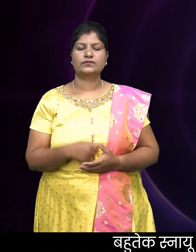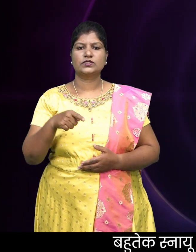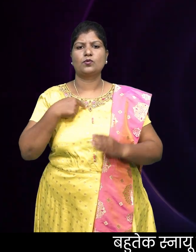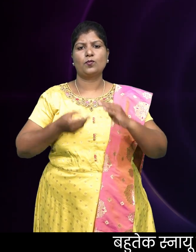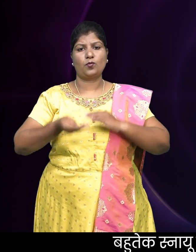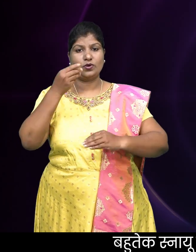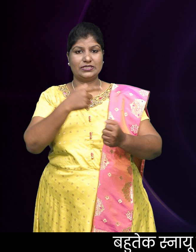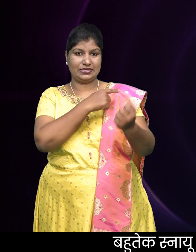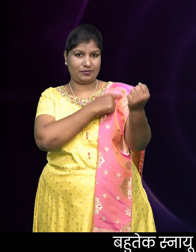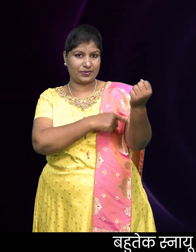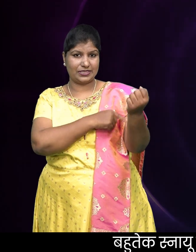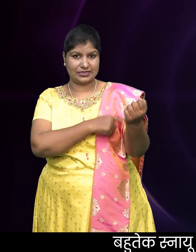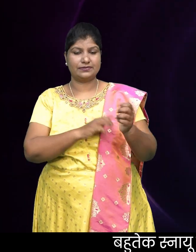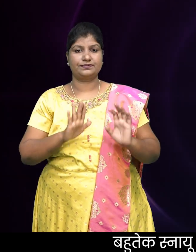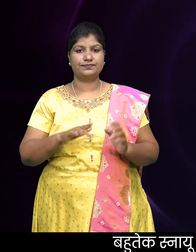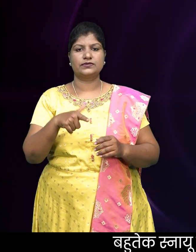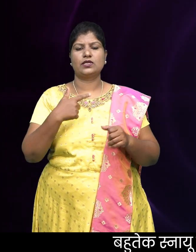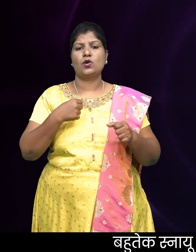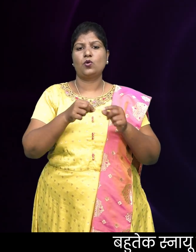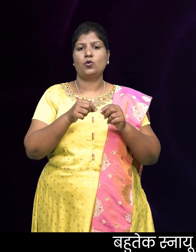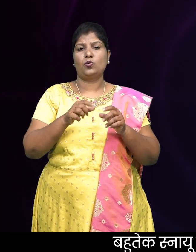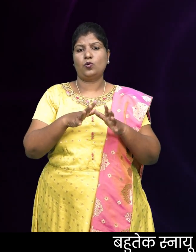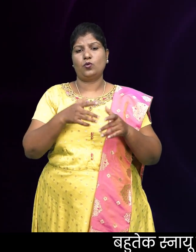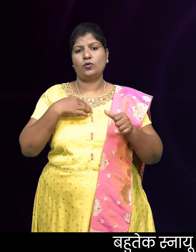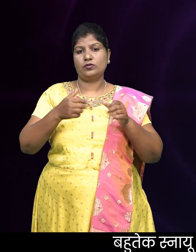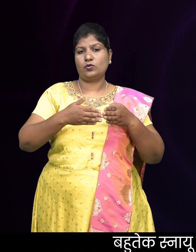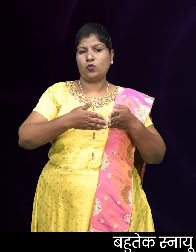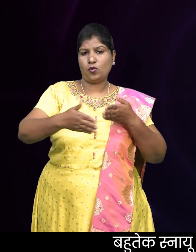बहुतेक स्नायू संकुचित ऊतकांचे लांब बंडल असतात.